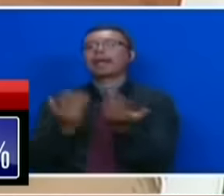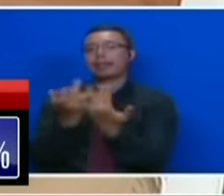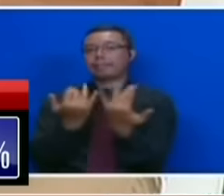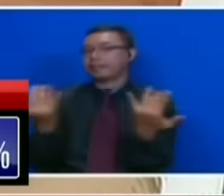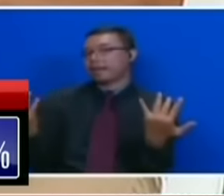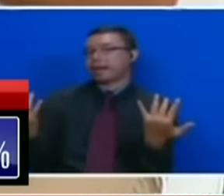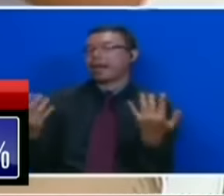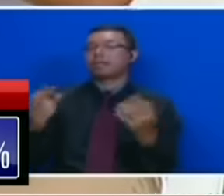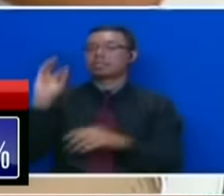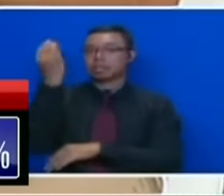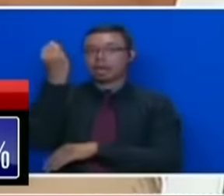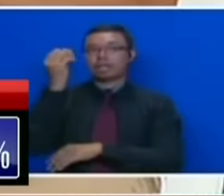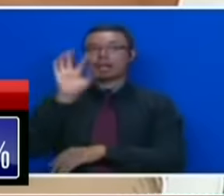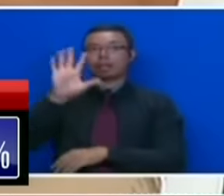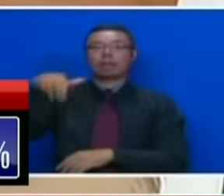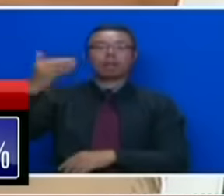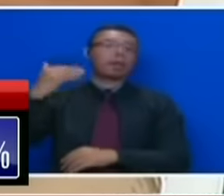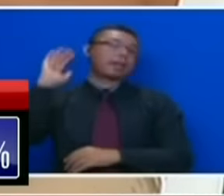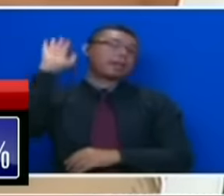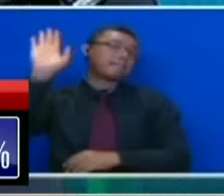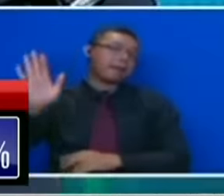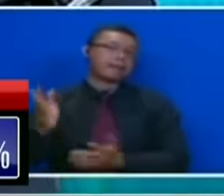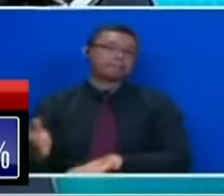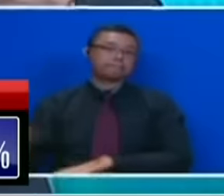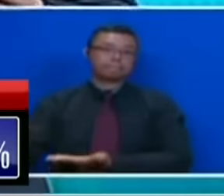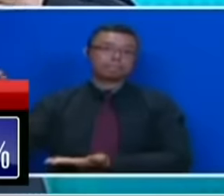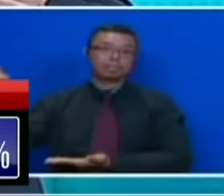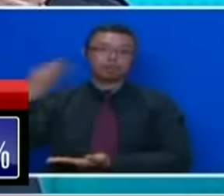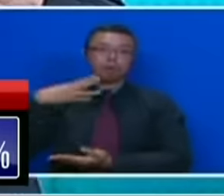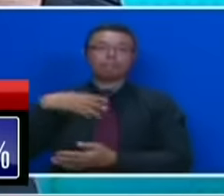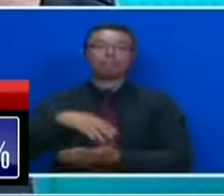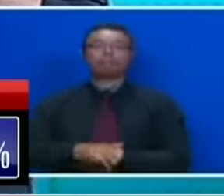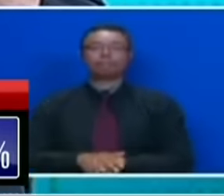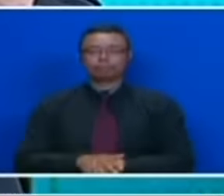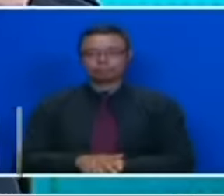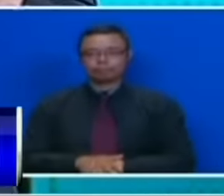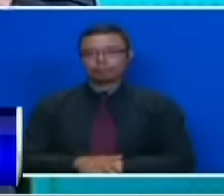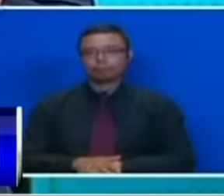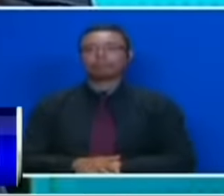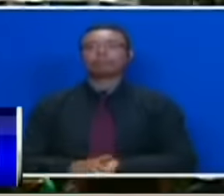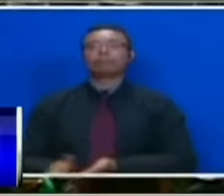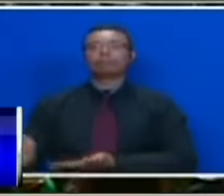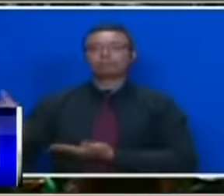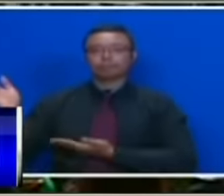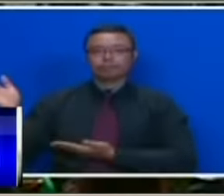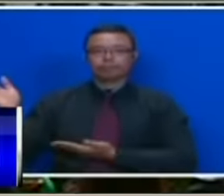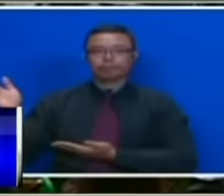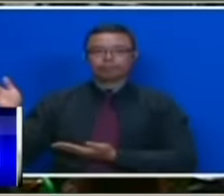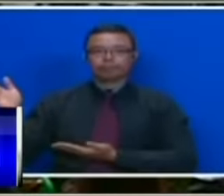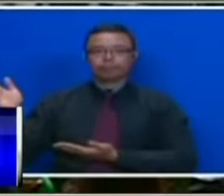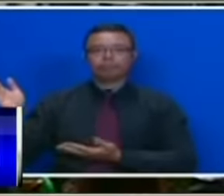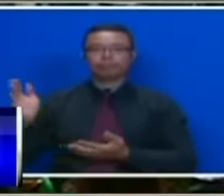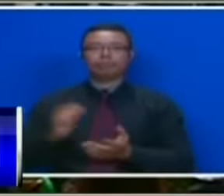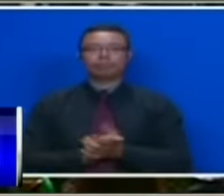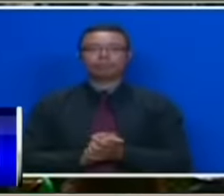warga DKI Jakarta 5 tahun ke depan? Silakan Anda jawab dalam waktu 1 menit 30 detik dimulai ketika